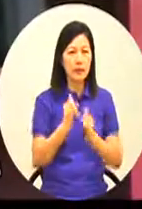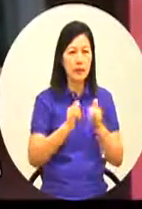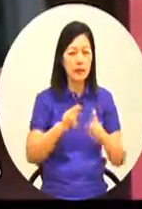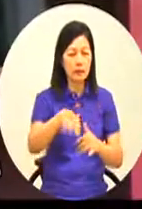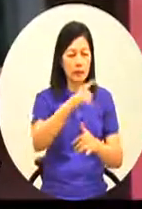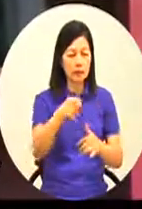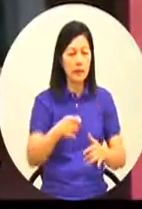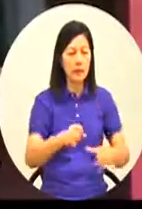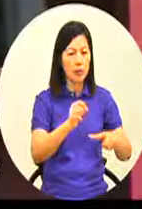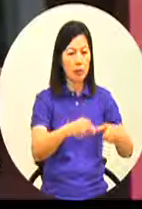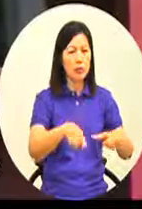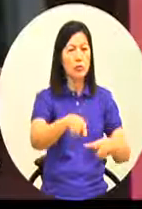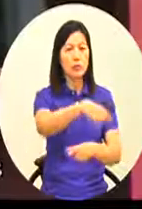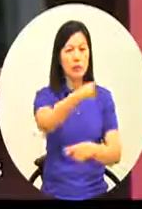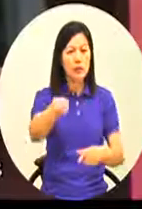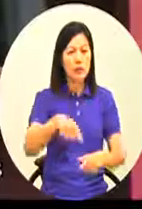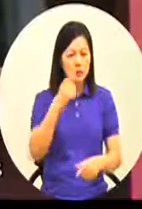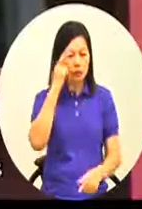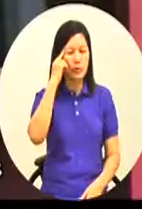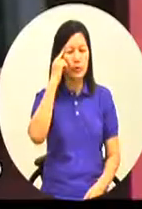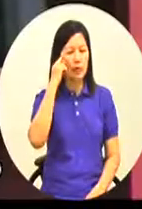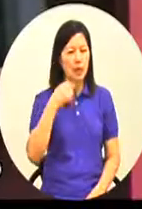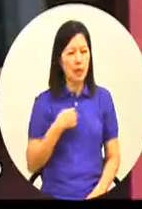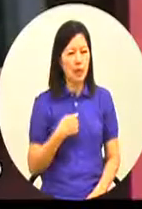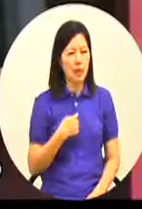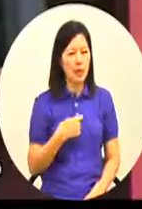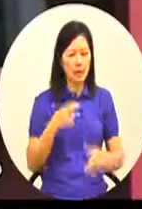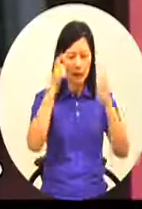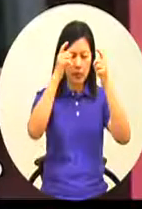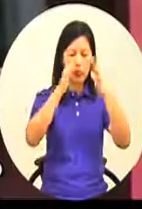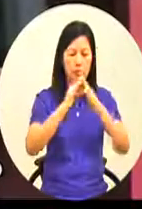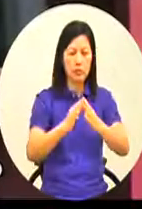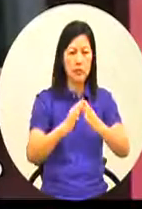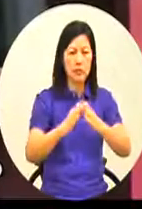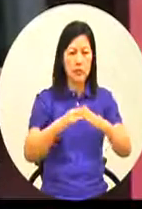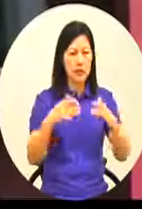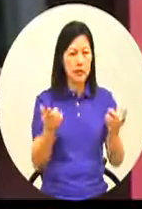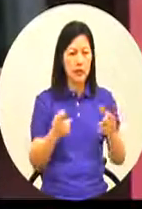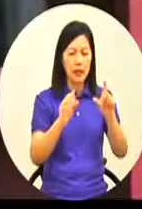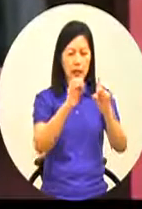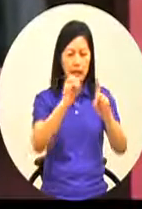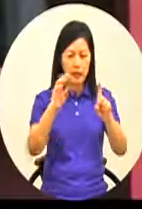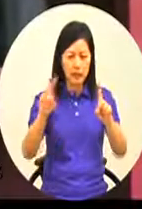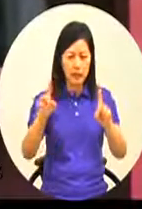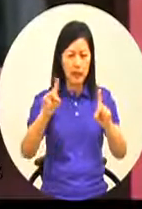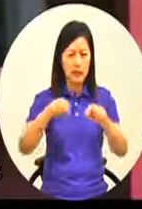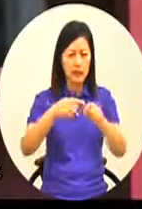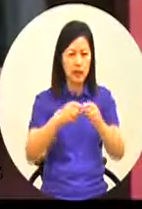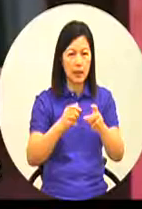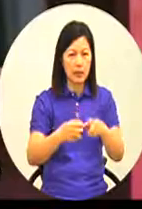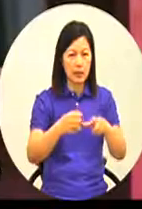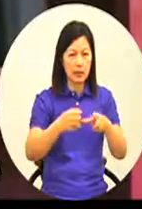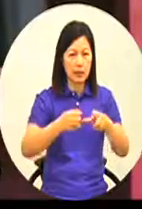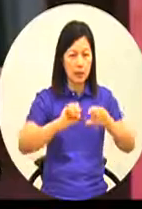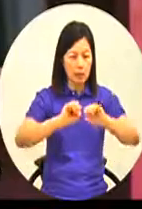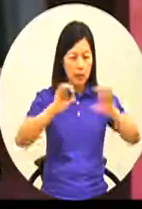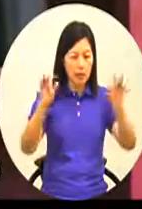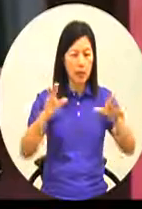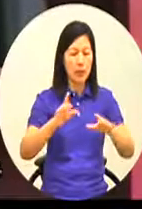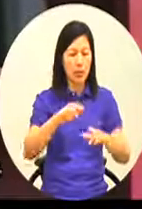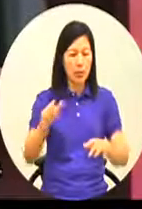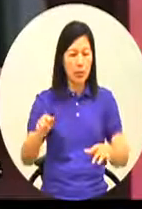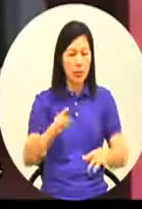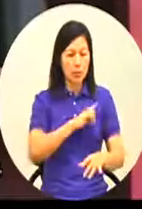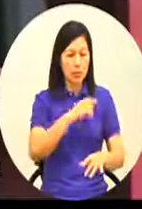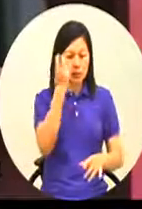者，其实都 有感受到，就是说我们高雄市在大概101年通过广告物管理自治条例，那我们现在